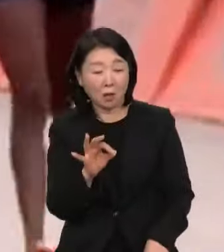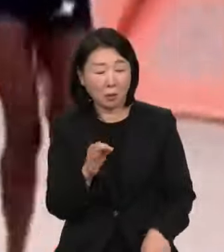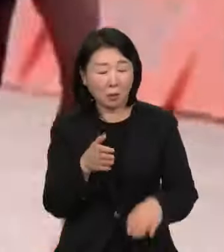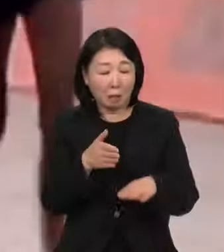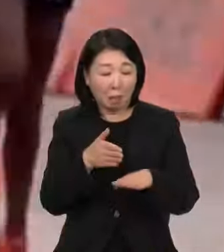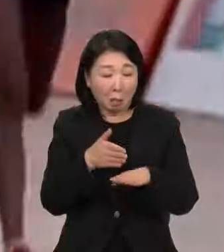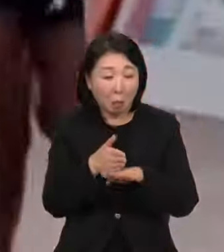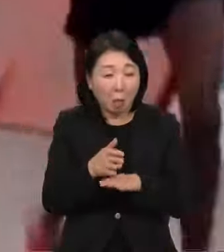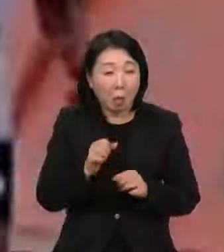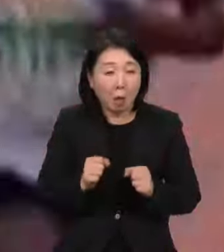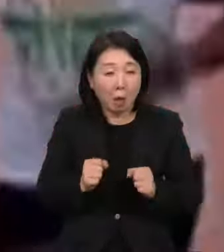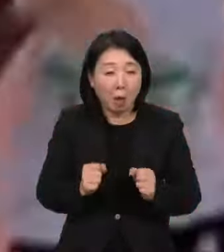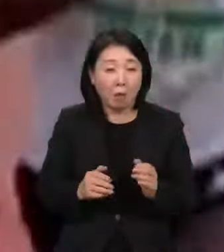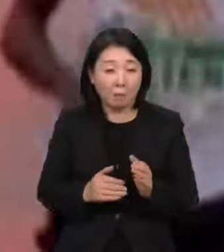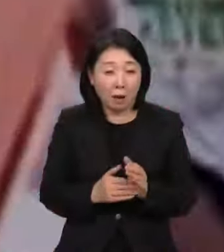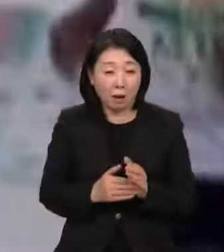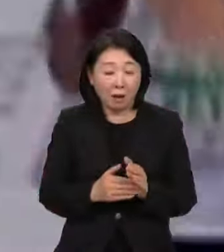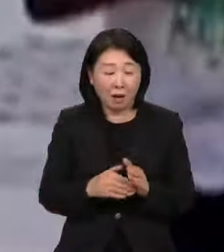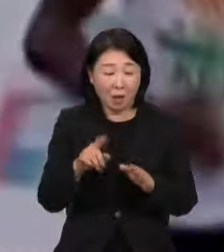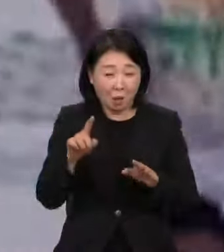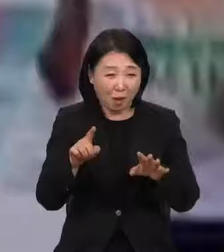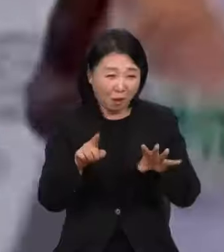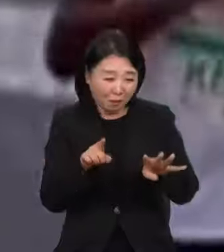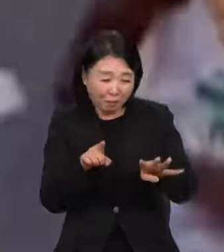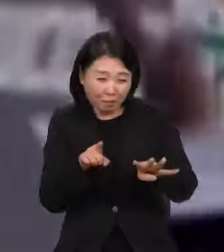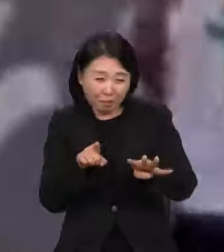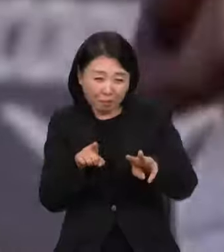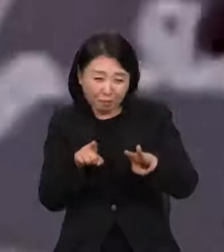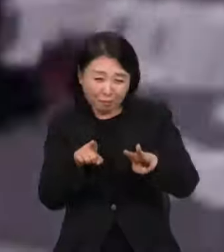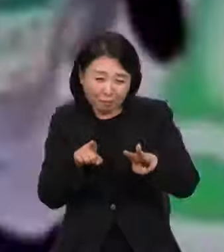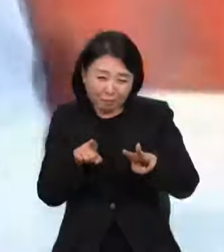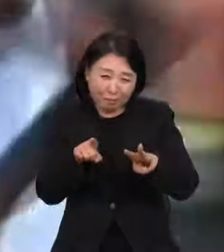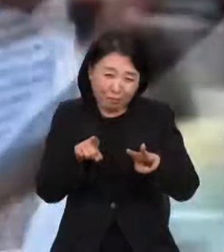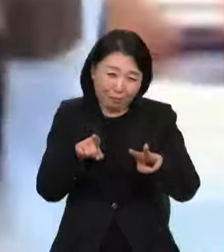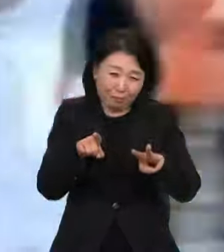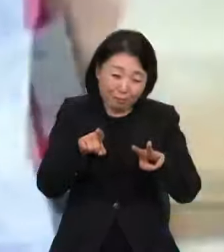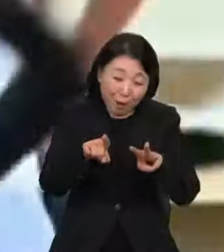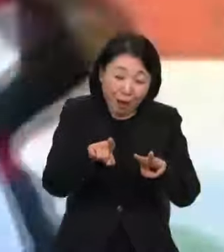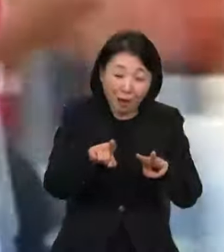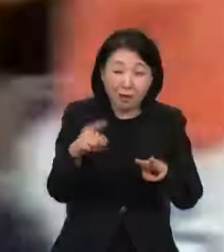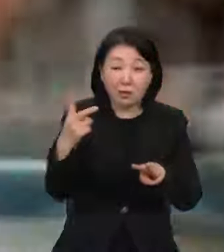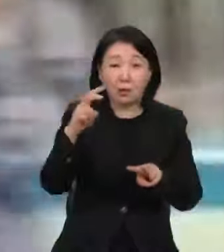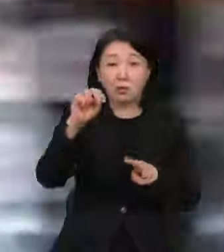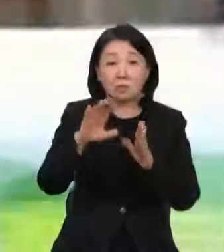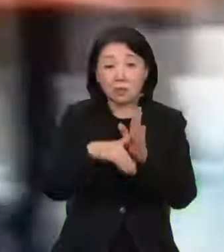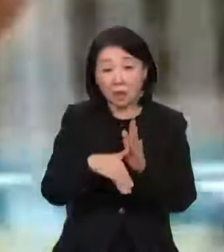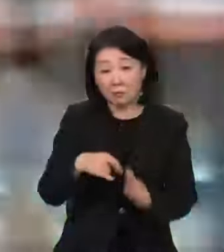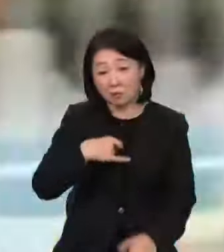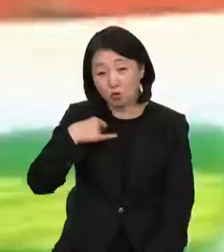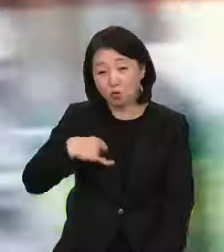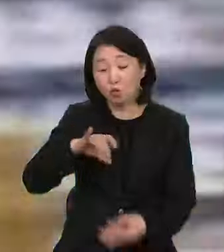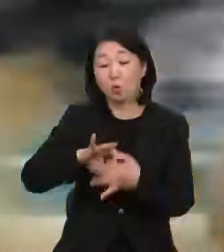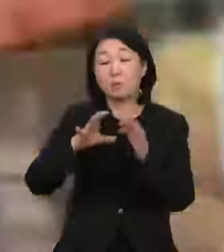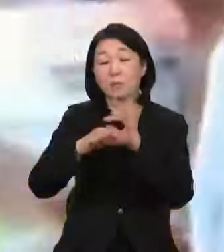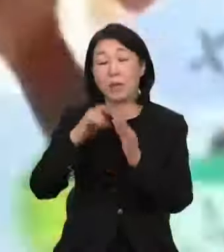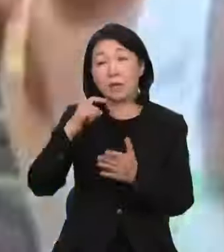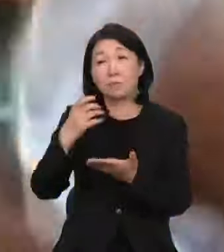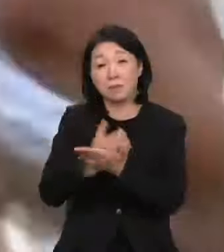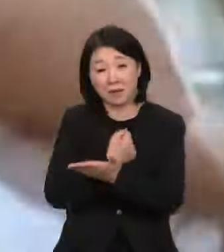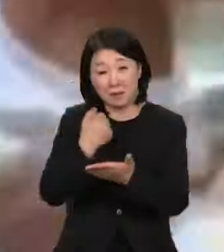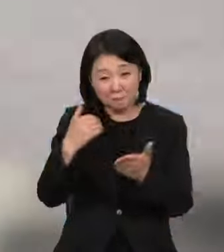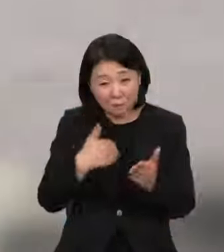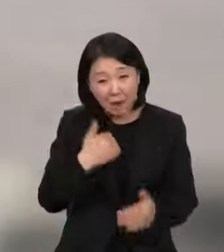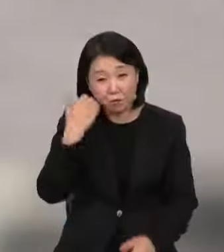늦춥니다. 선두권과 점점 거리를 좁히는 이 선수, 2023 항저우 아시안게임에서 금메달을 딴 중국의